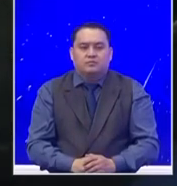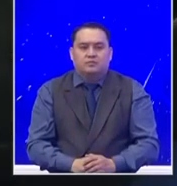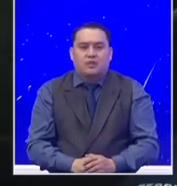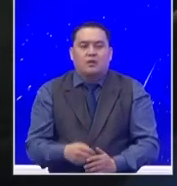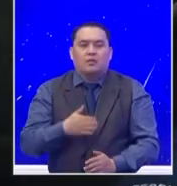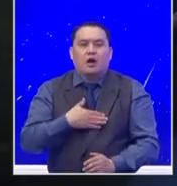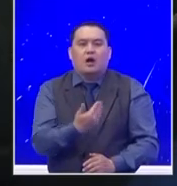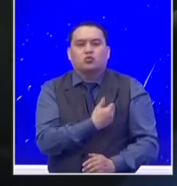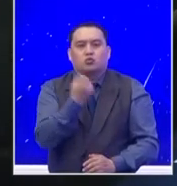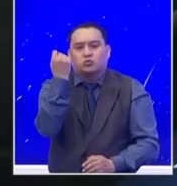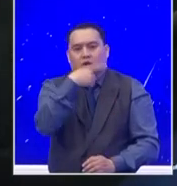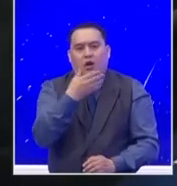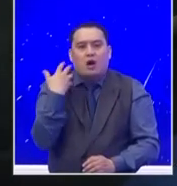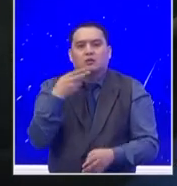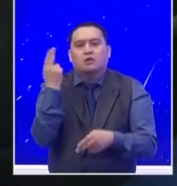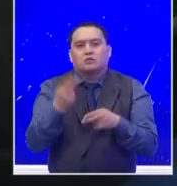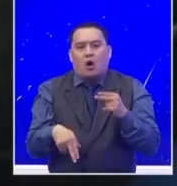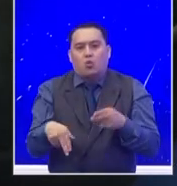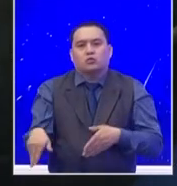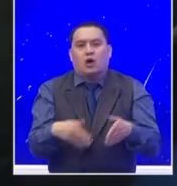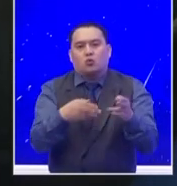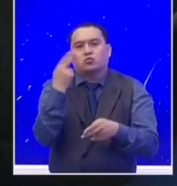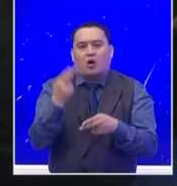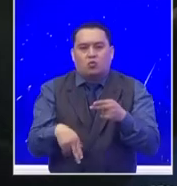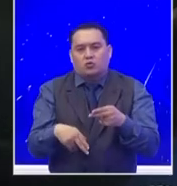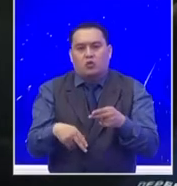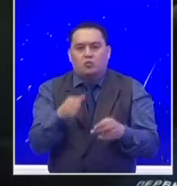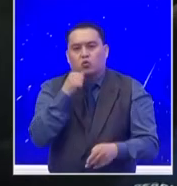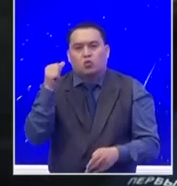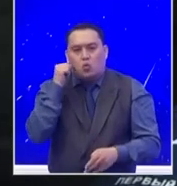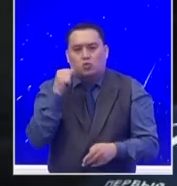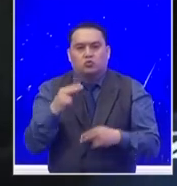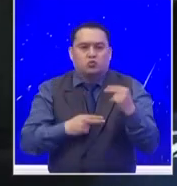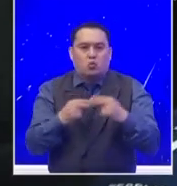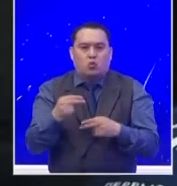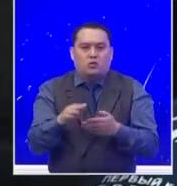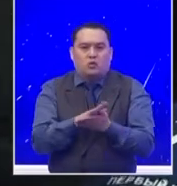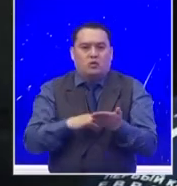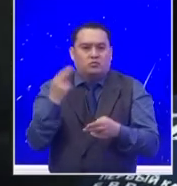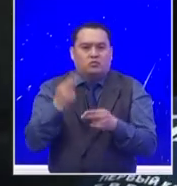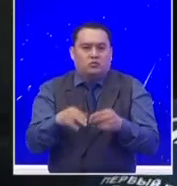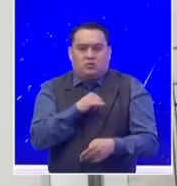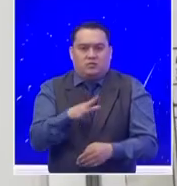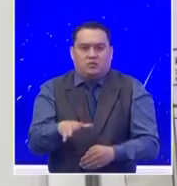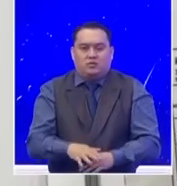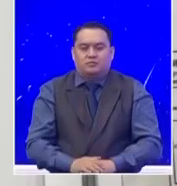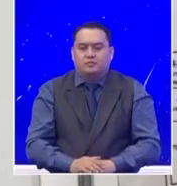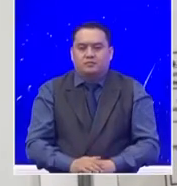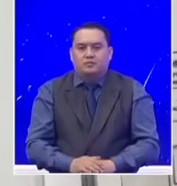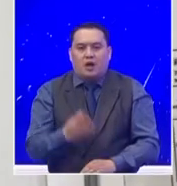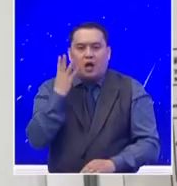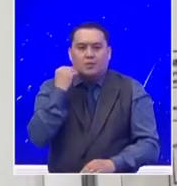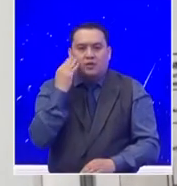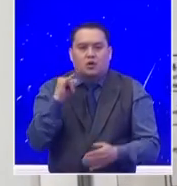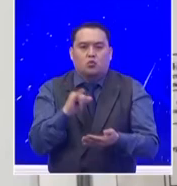Мне бы хотелось узнать, когда наконец уже достроят эту дорогу. С прошлого года ее строят, и все никак не закончат. Трасса